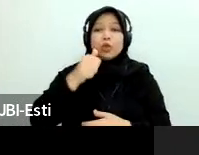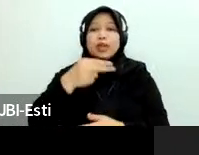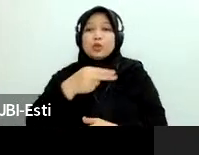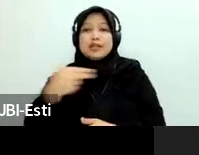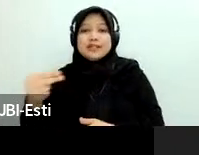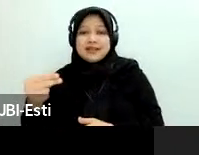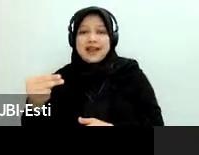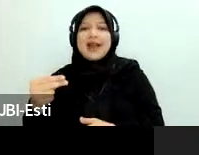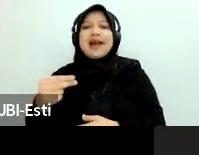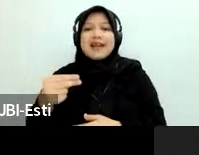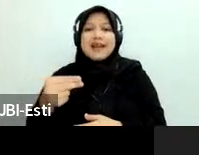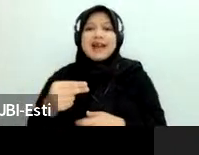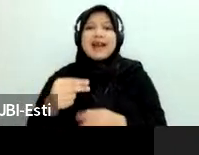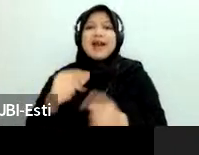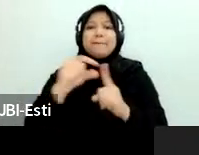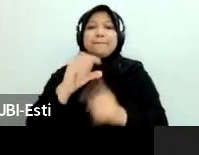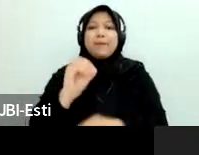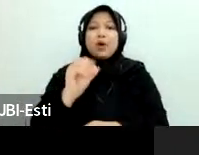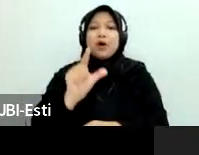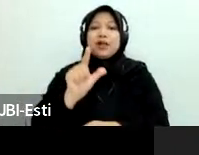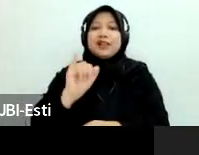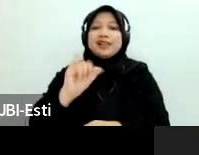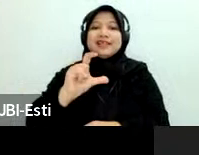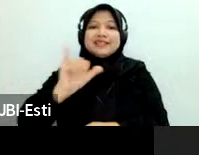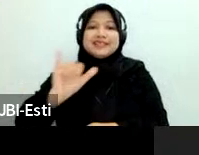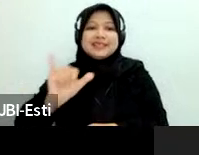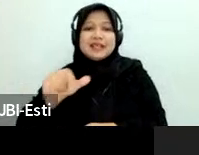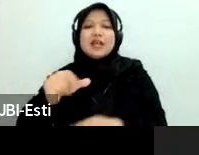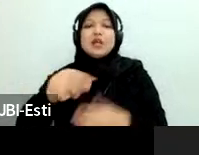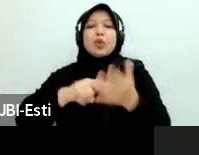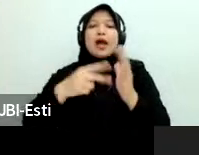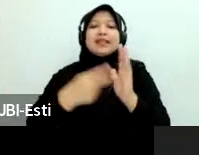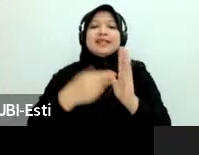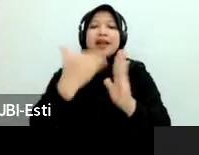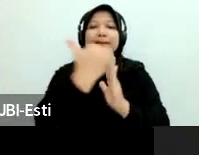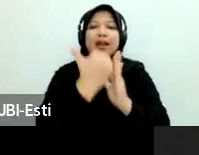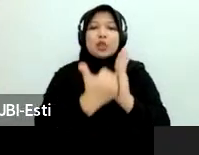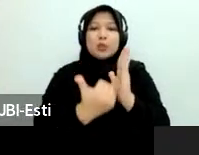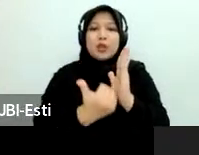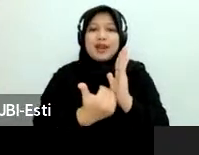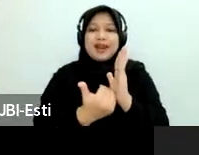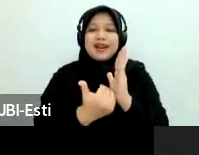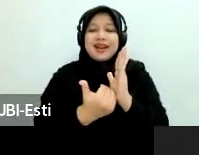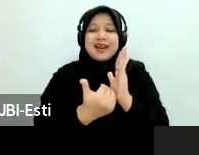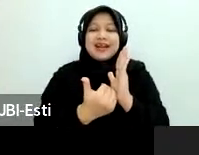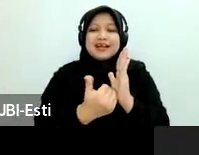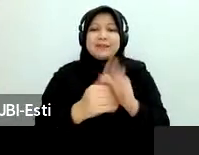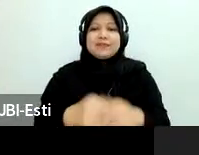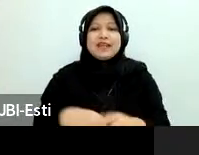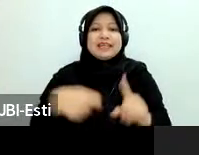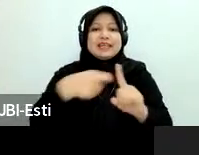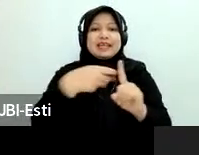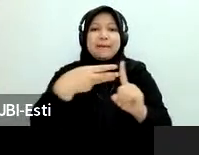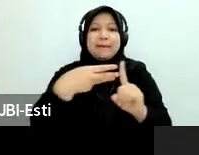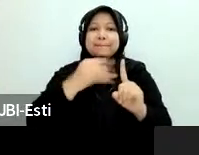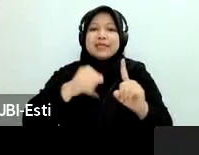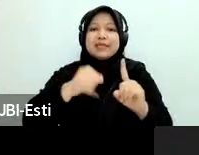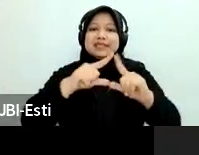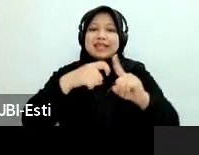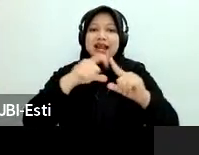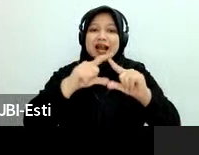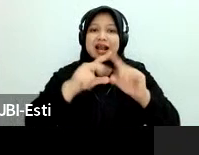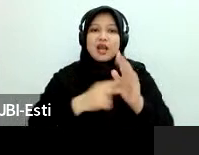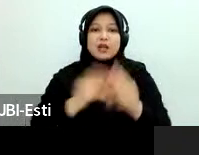peraturan dan bukan kebijakannya dan pada kamus bahasa Jawa tahun